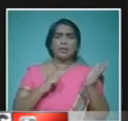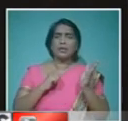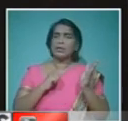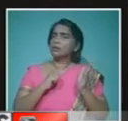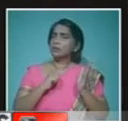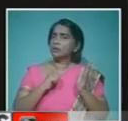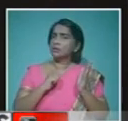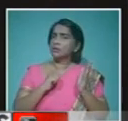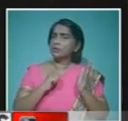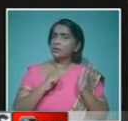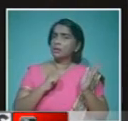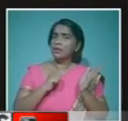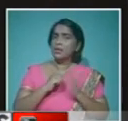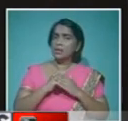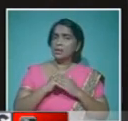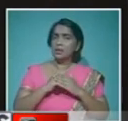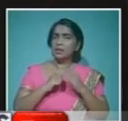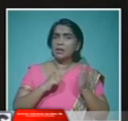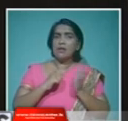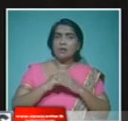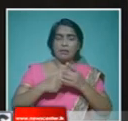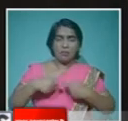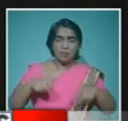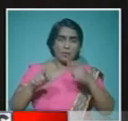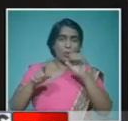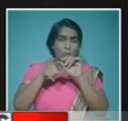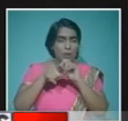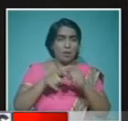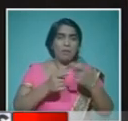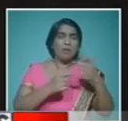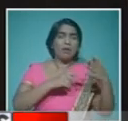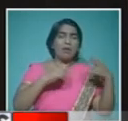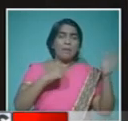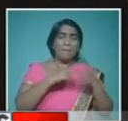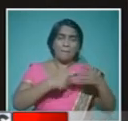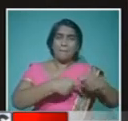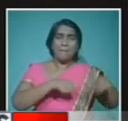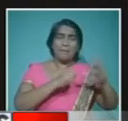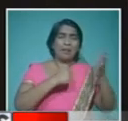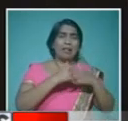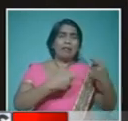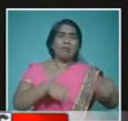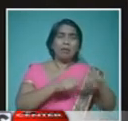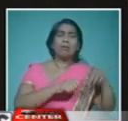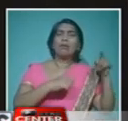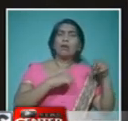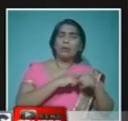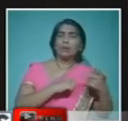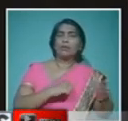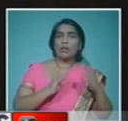මේ ගුල්ල ගැහුවට පස්සේ පම්මල්ලට කවර කතාද කියලා. මේ රටේ ජනාධිපතිතුමා ඇතුළු මැති ඇමතුරු ගණනාවගේ